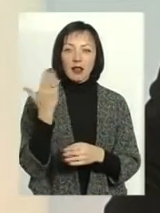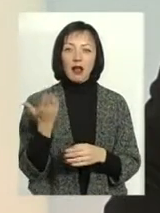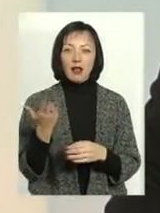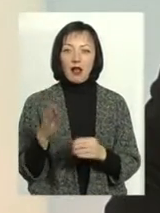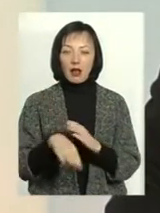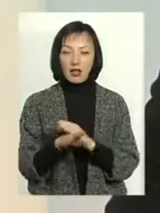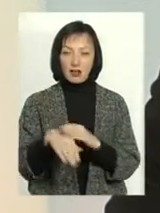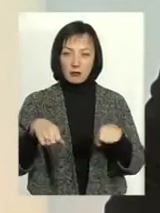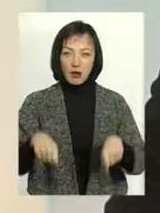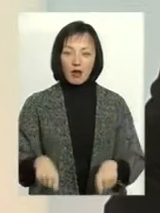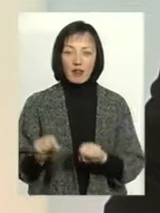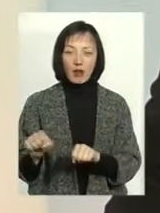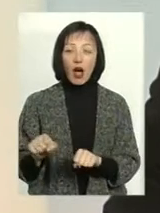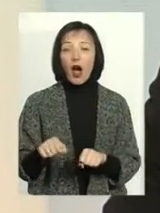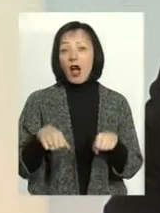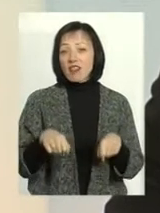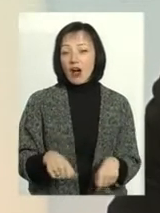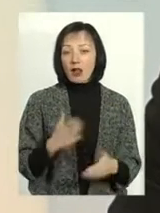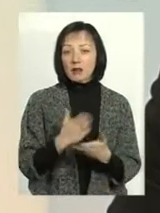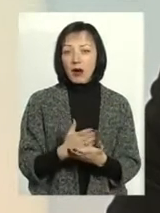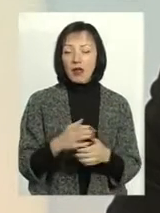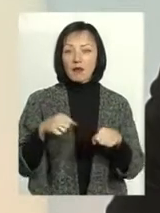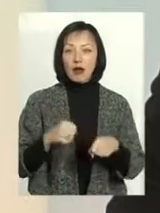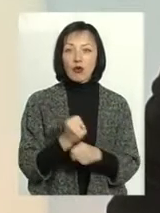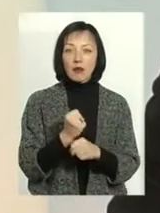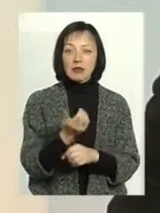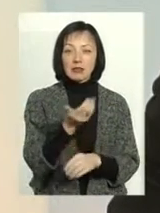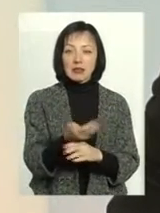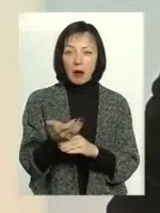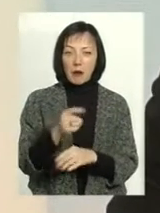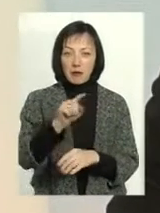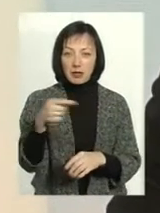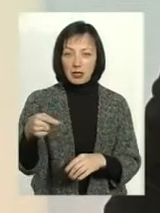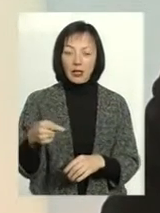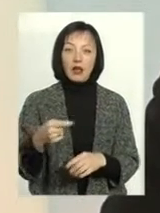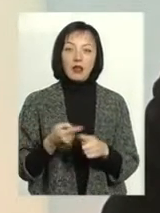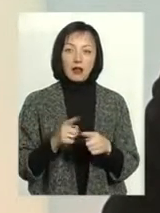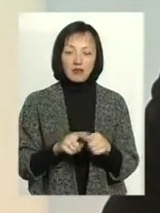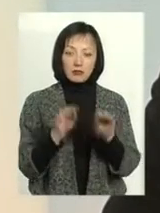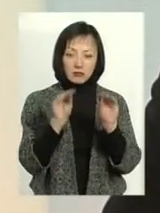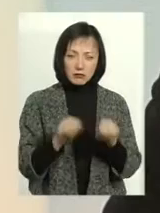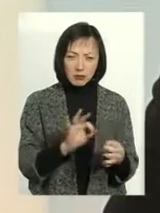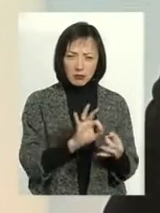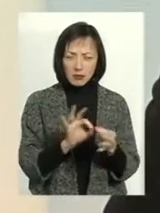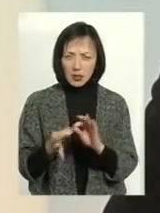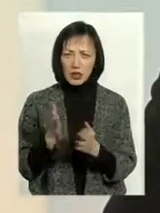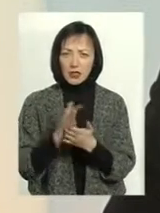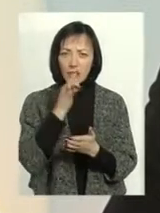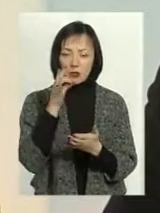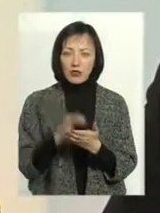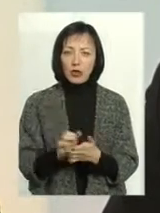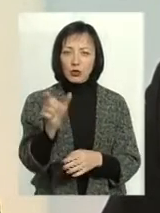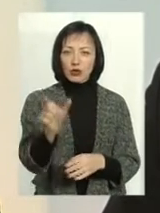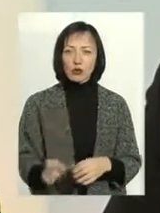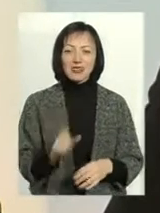прав адвокатів? Адвокат має право робити запити. Вони регламентовані досить детально, вплоть до того, що є відповідальність посадової